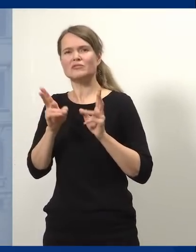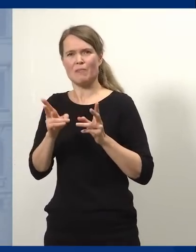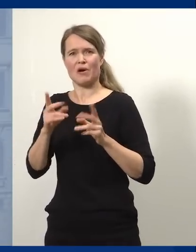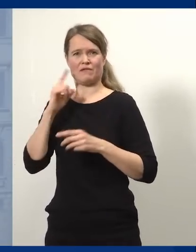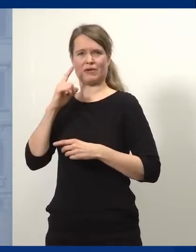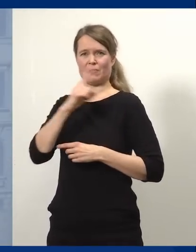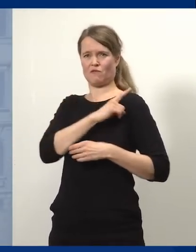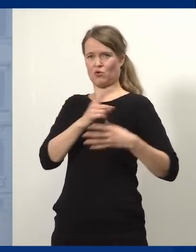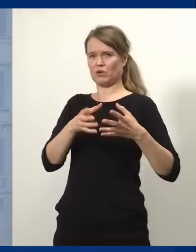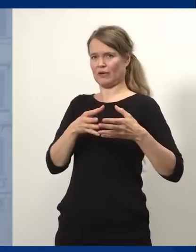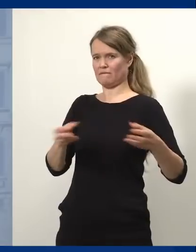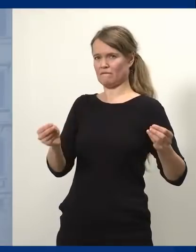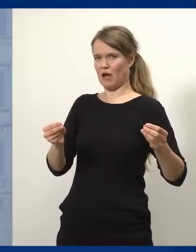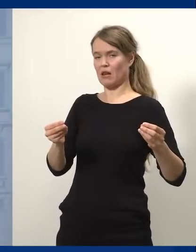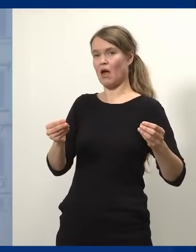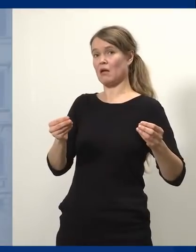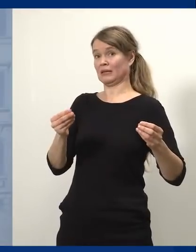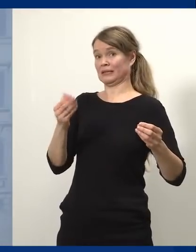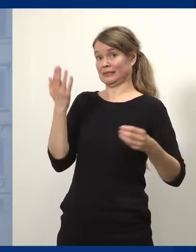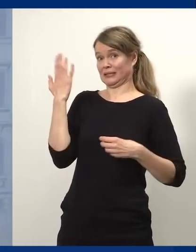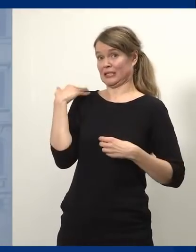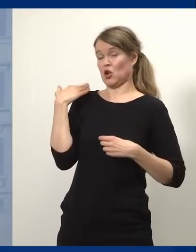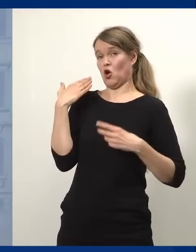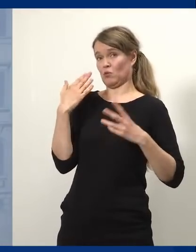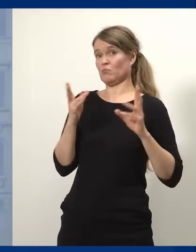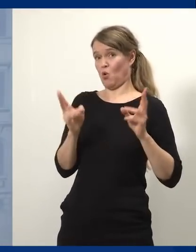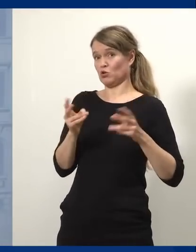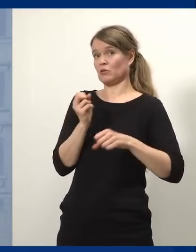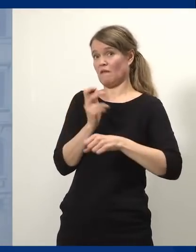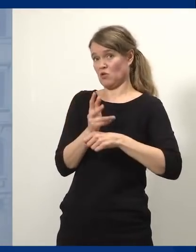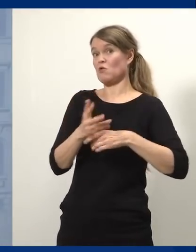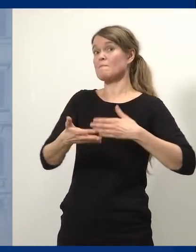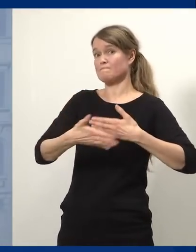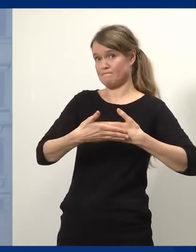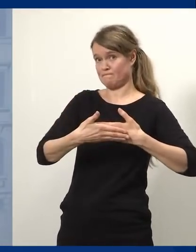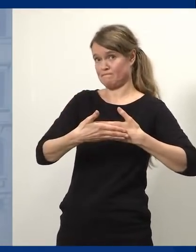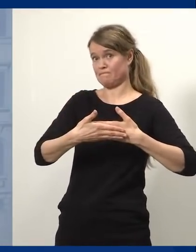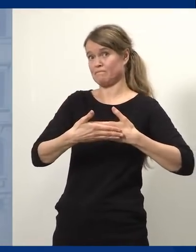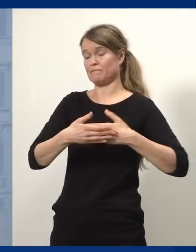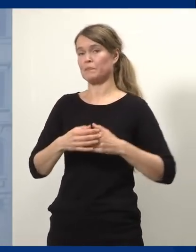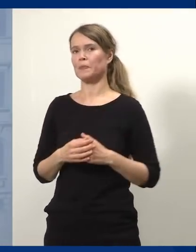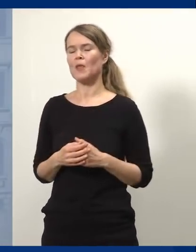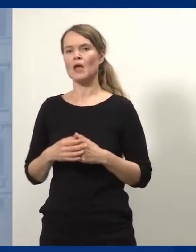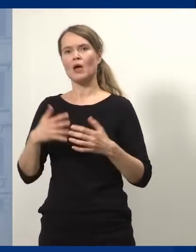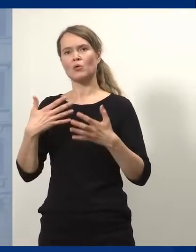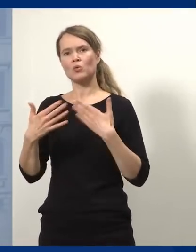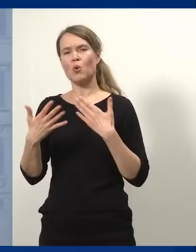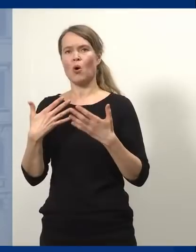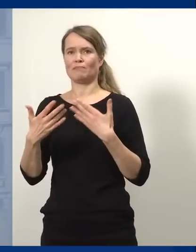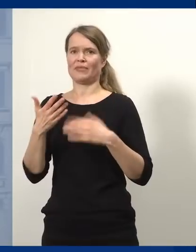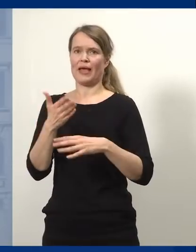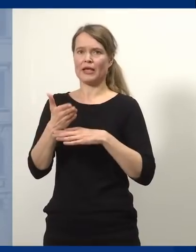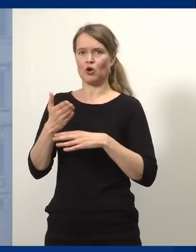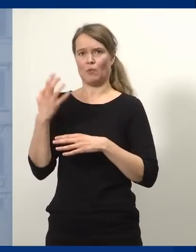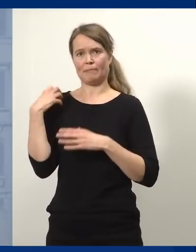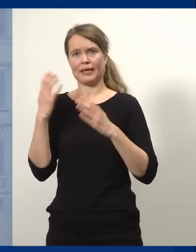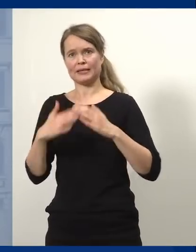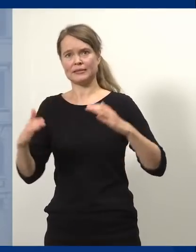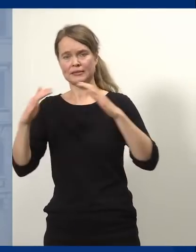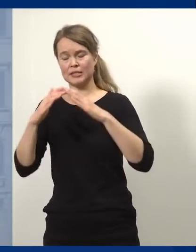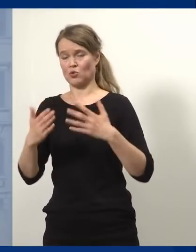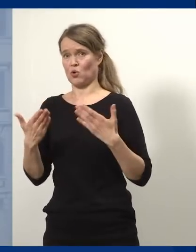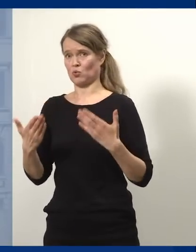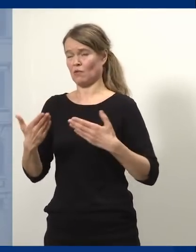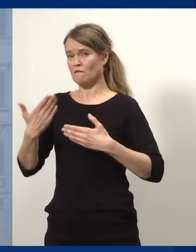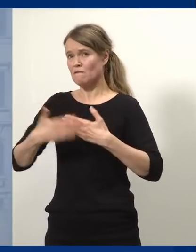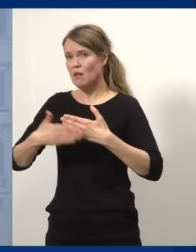jolloin ravitsemusyritykset suljettiin vastaavalla tavalla. Työ- ja elinkeinoministeriö valmistelee